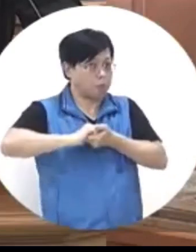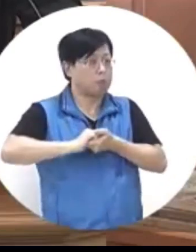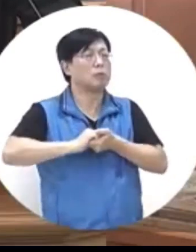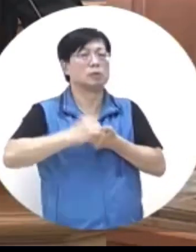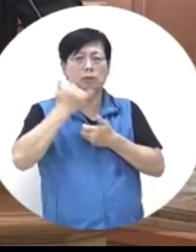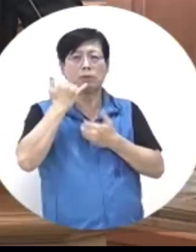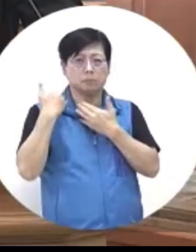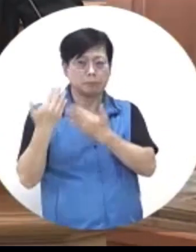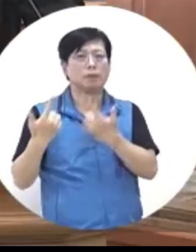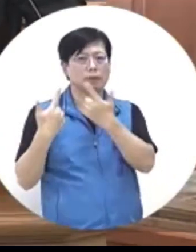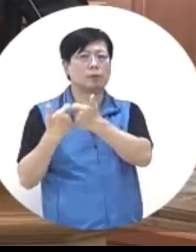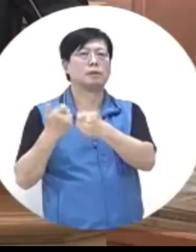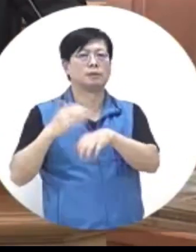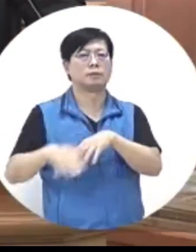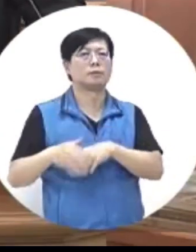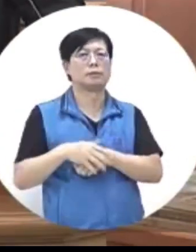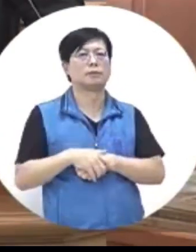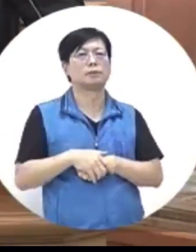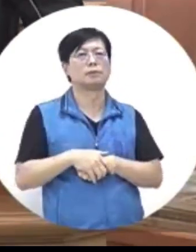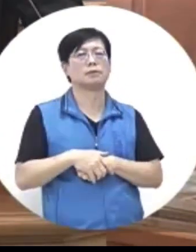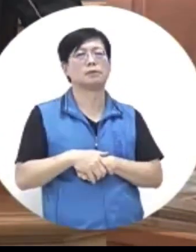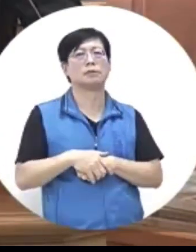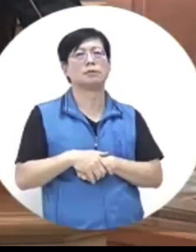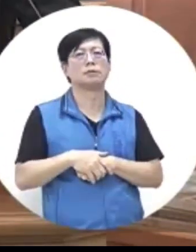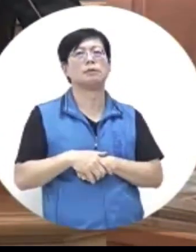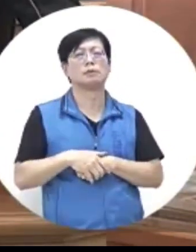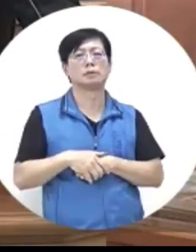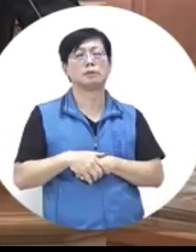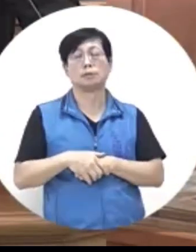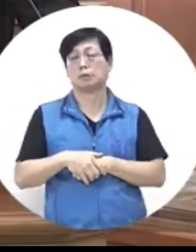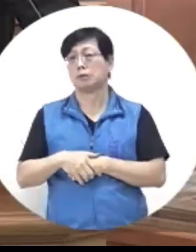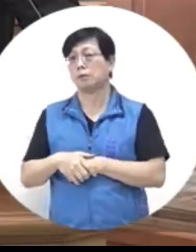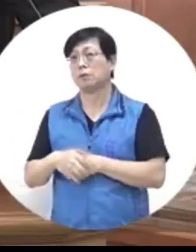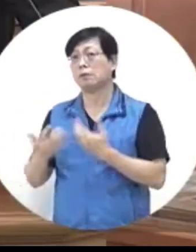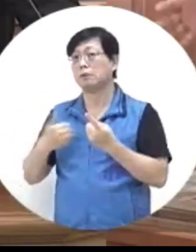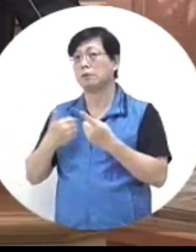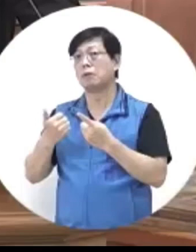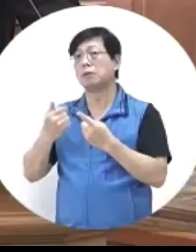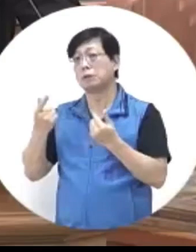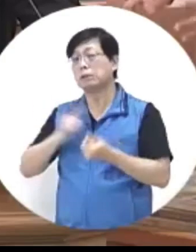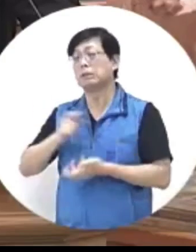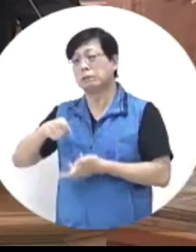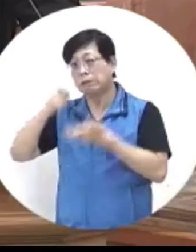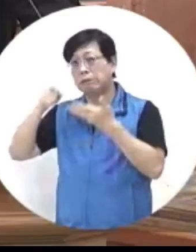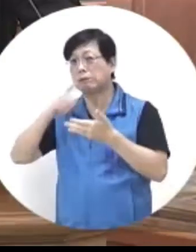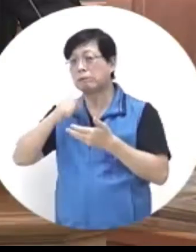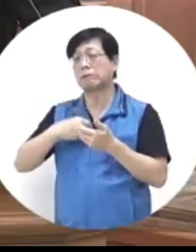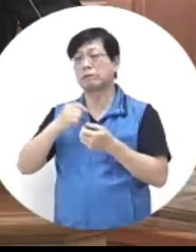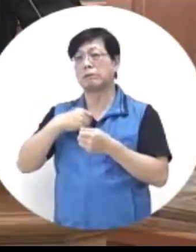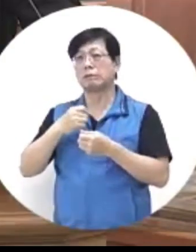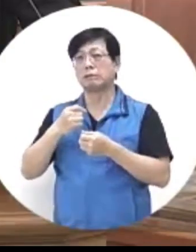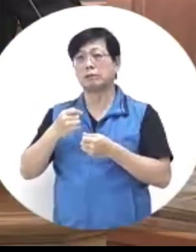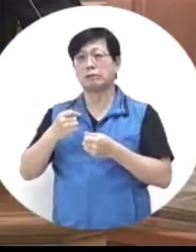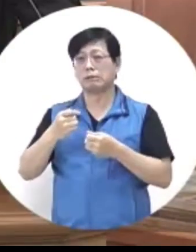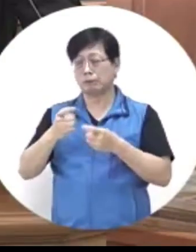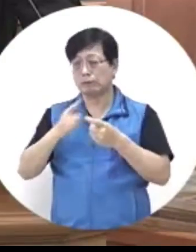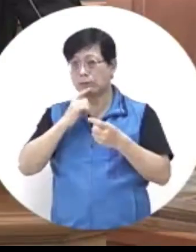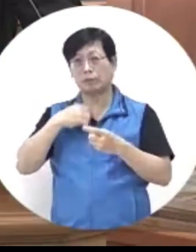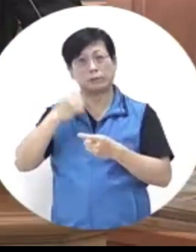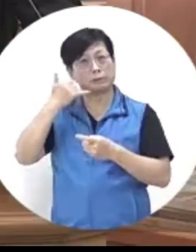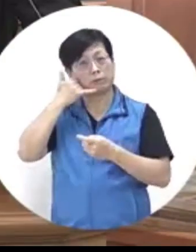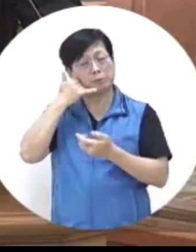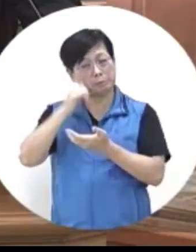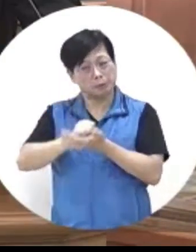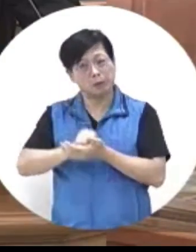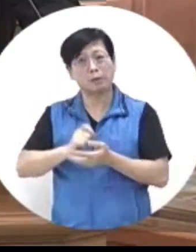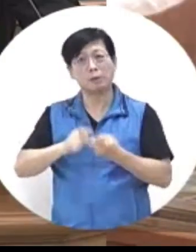应该整个给他嘛？ 你看， 因为我们会把家属所需要的相关的这些资讯跟资料、啊，我们会全